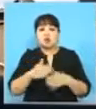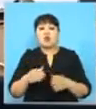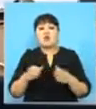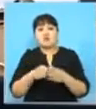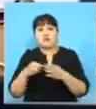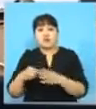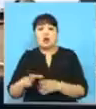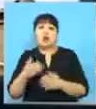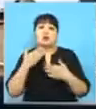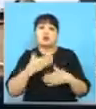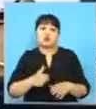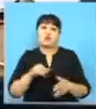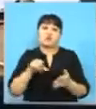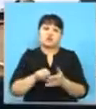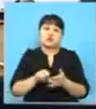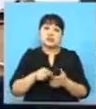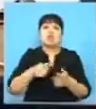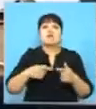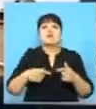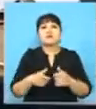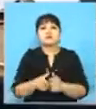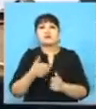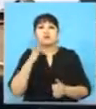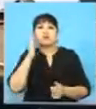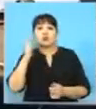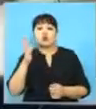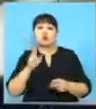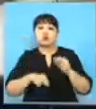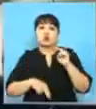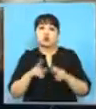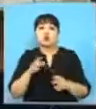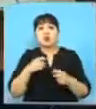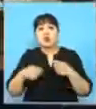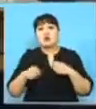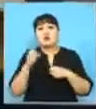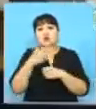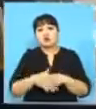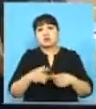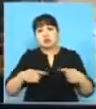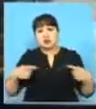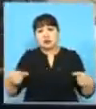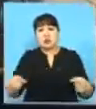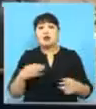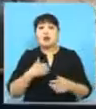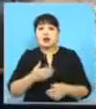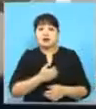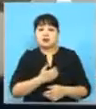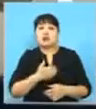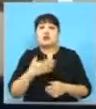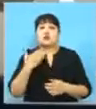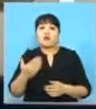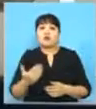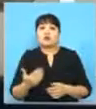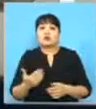филиалы, откроем представительства, будем строить там торговые центры и так далее. Я хотел бы, у